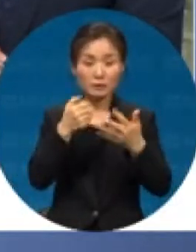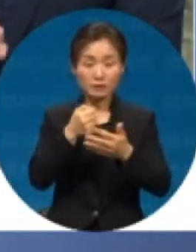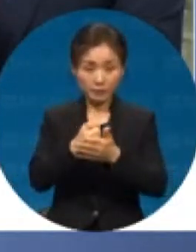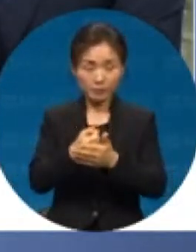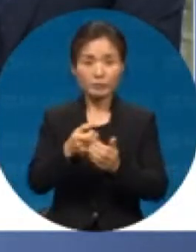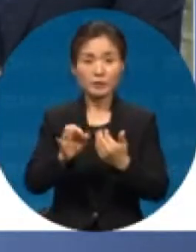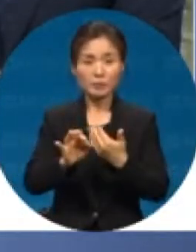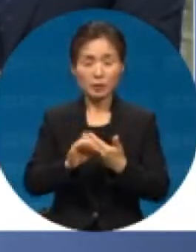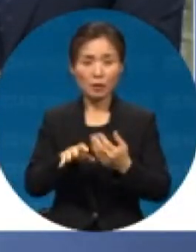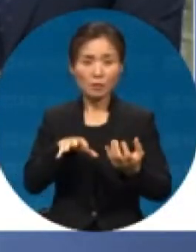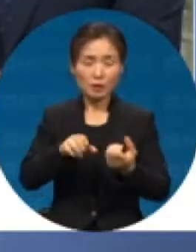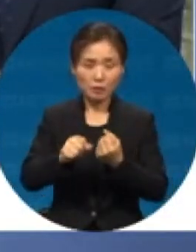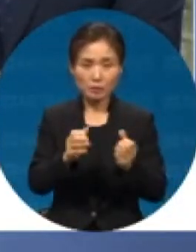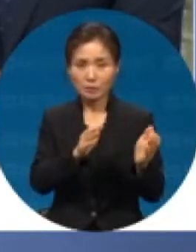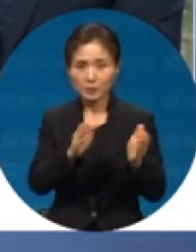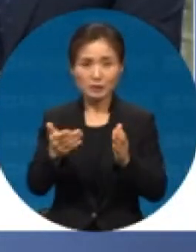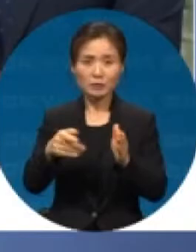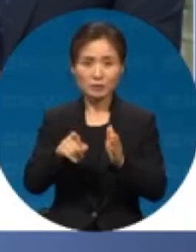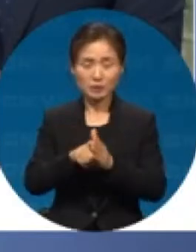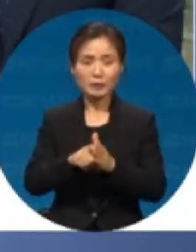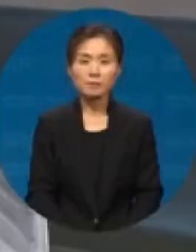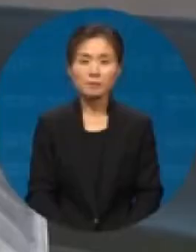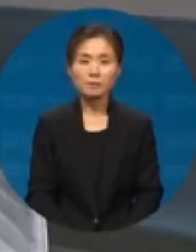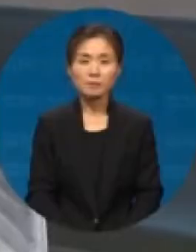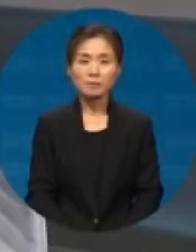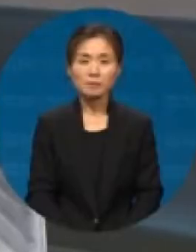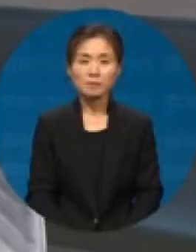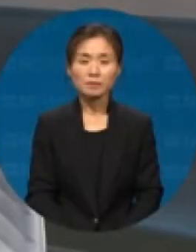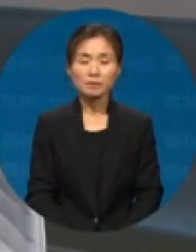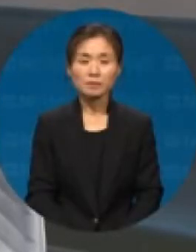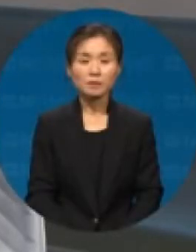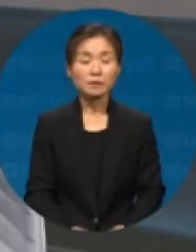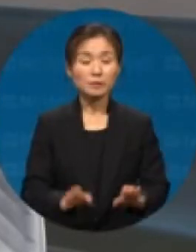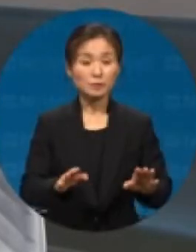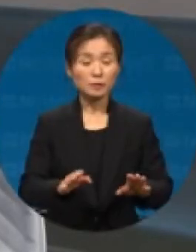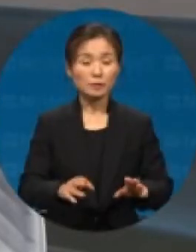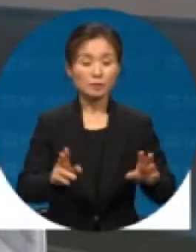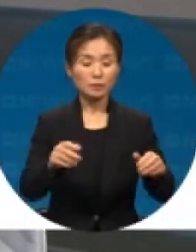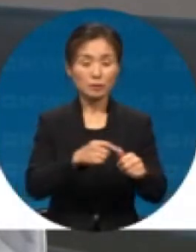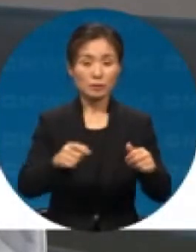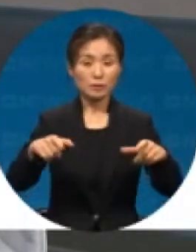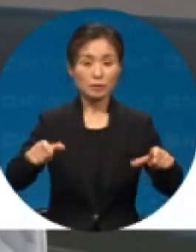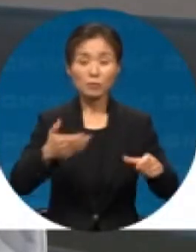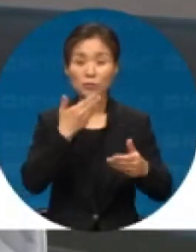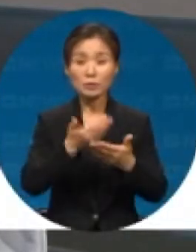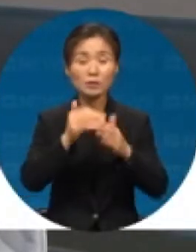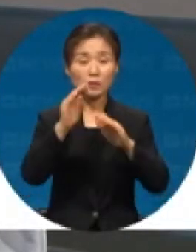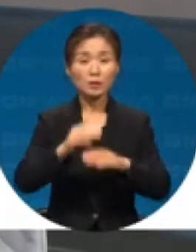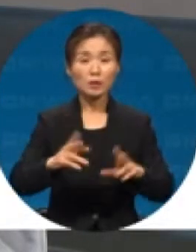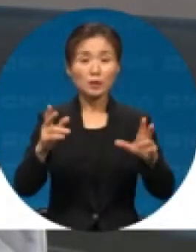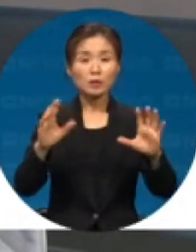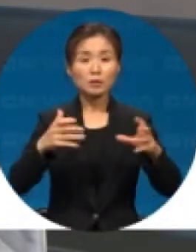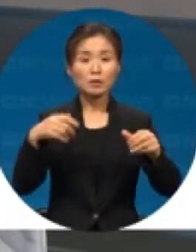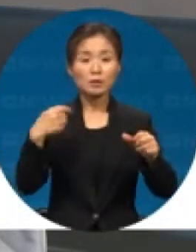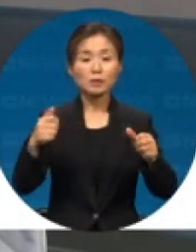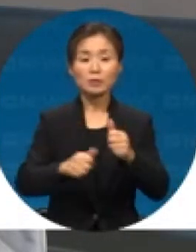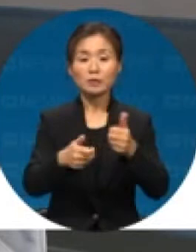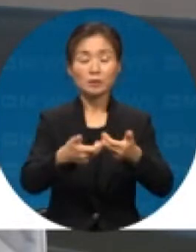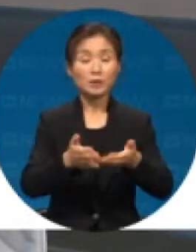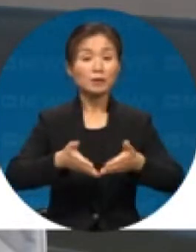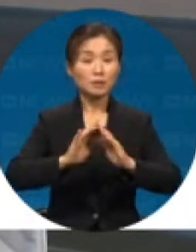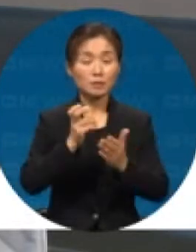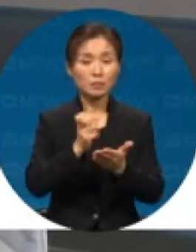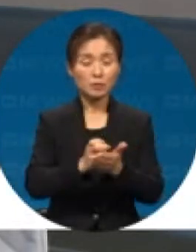집행을 위한 준비 작업도 진행할 계획입니다 네 오늘 또 교육 개선 중요한 사안인 국가 교육 의원의 설치법 이